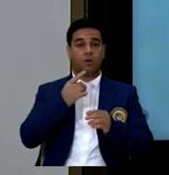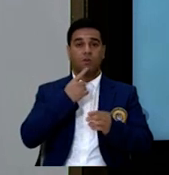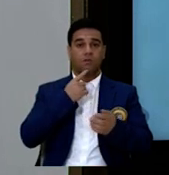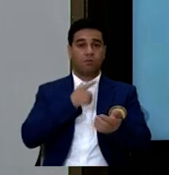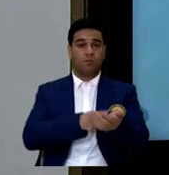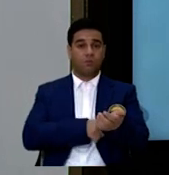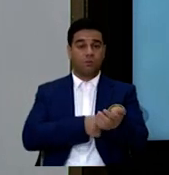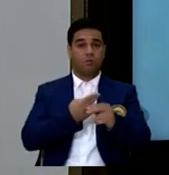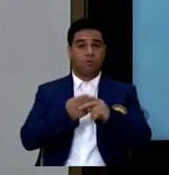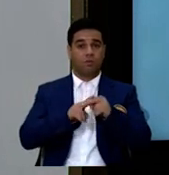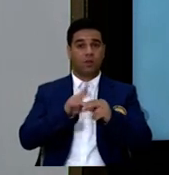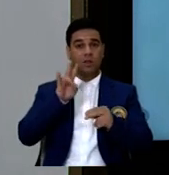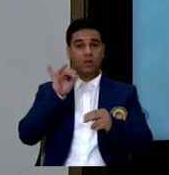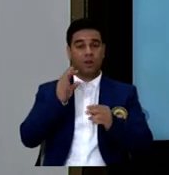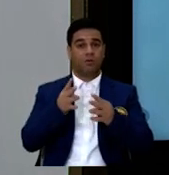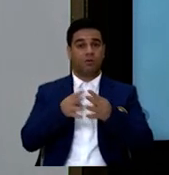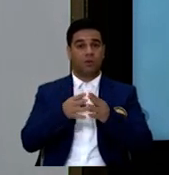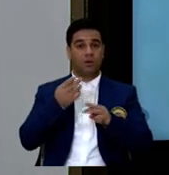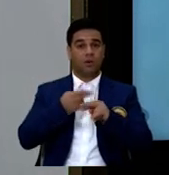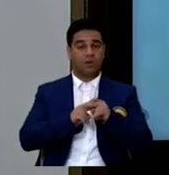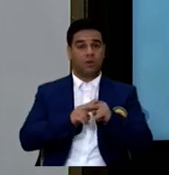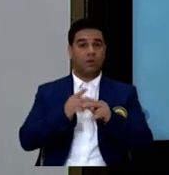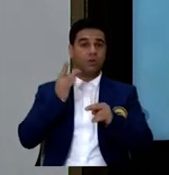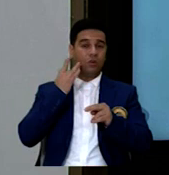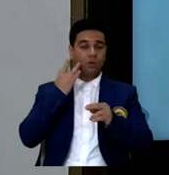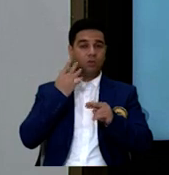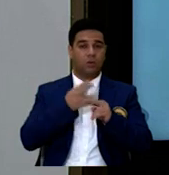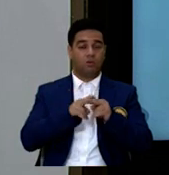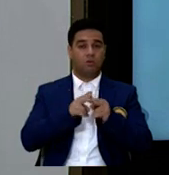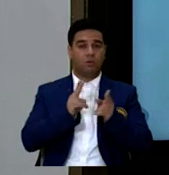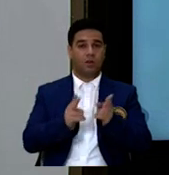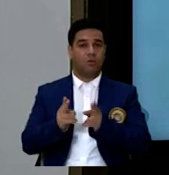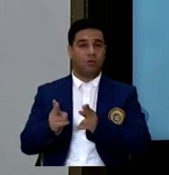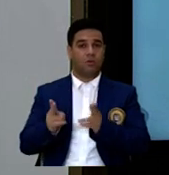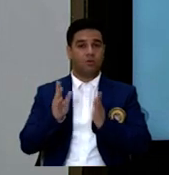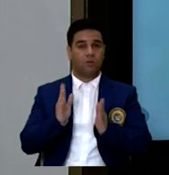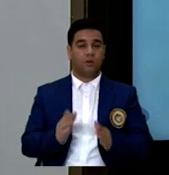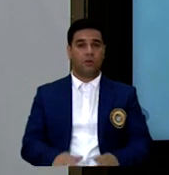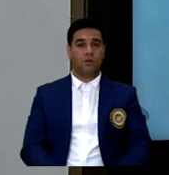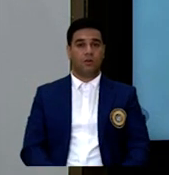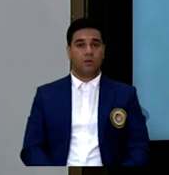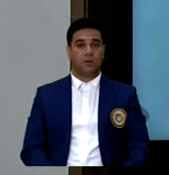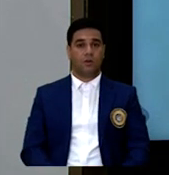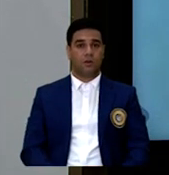quyilishi nerv sistemasining doimiy nazoratida bo'ladi.